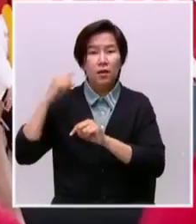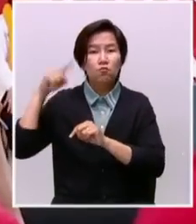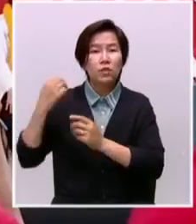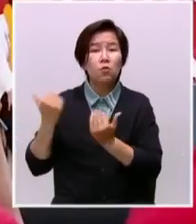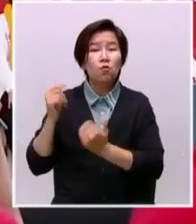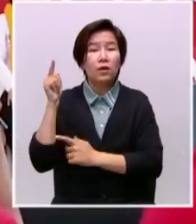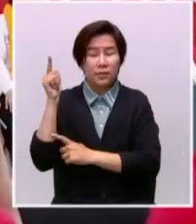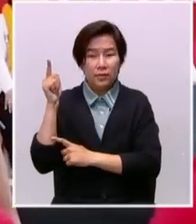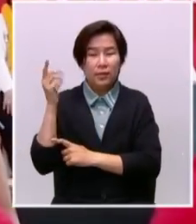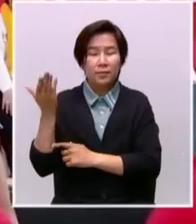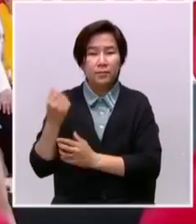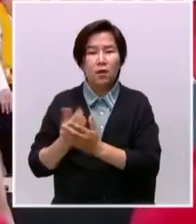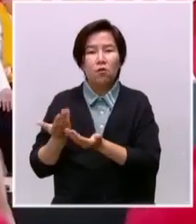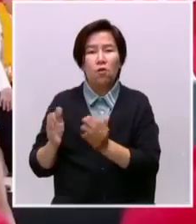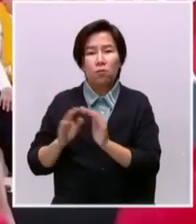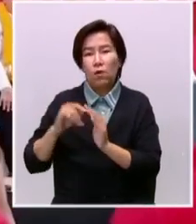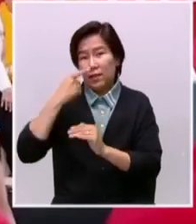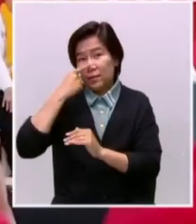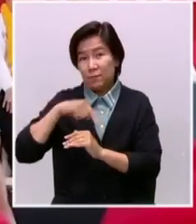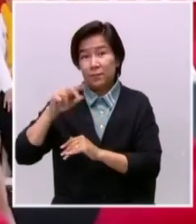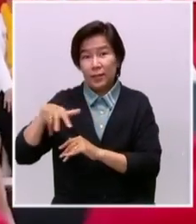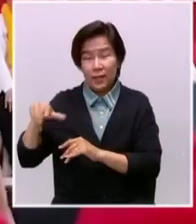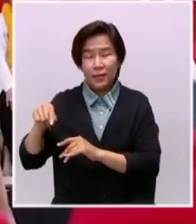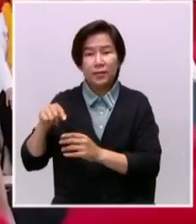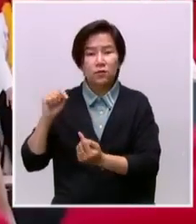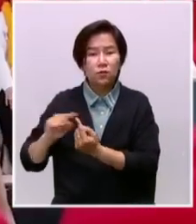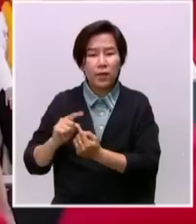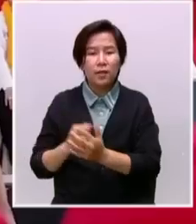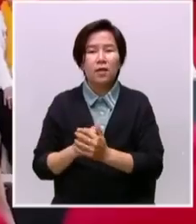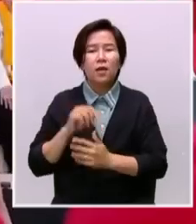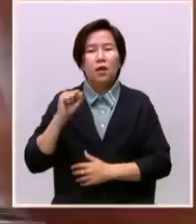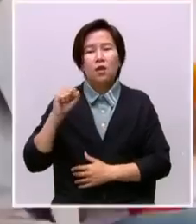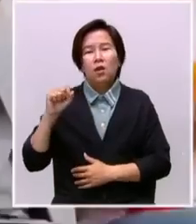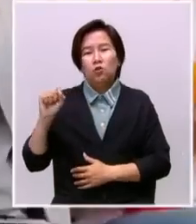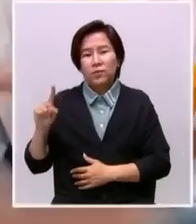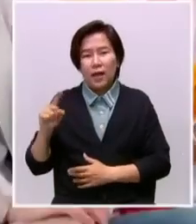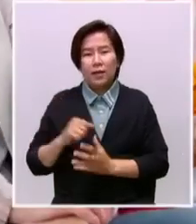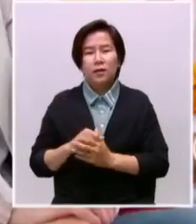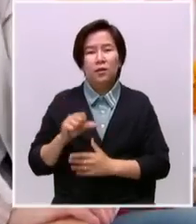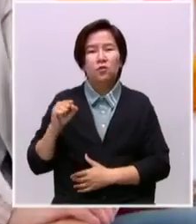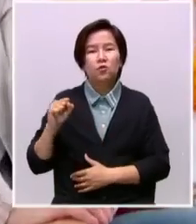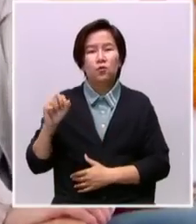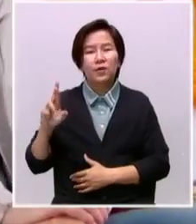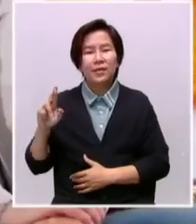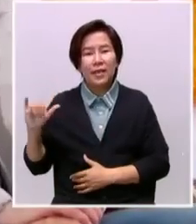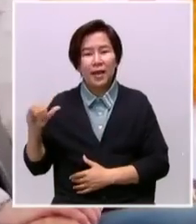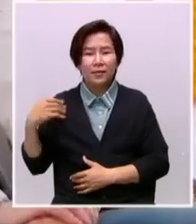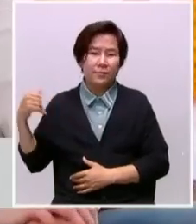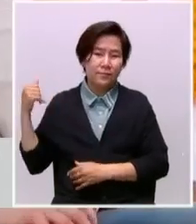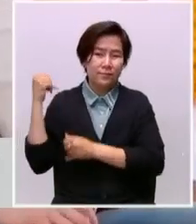ทองธาชินวัตรหัวหน้าครอบครัวเพื่อไทยรวมถึงคุณสมศักดิ์เทพสุทินและนสุริยะจึงรุ่งเรืิง